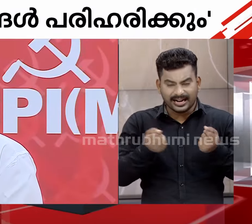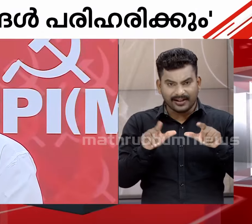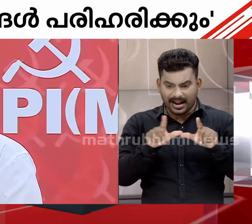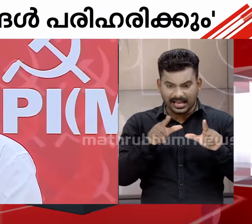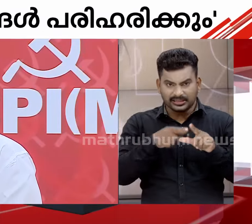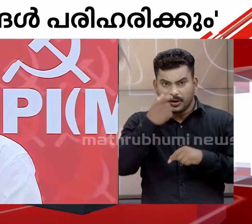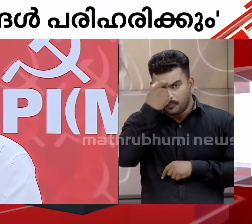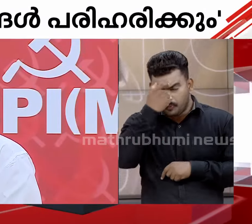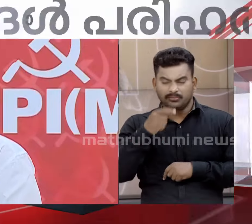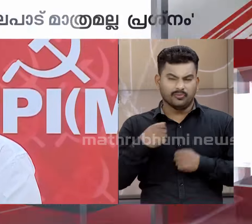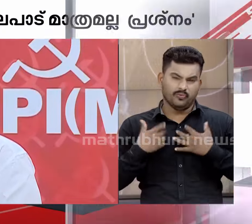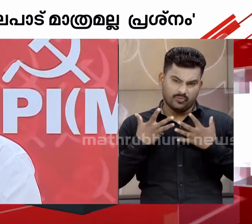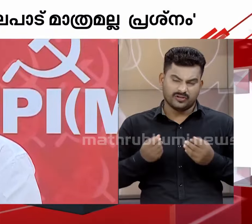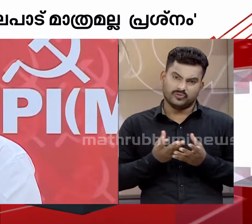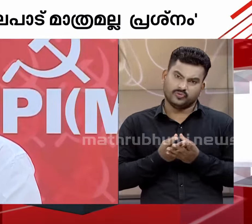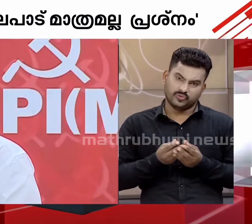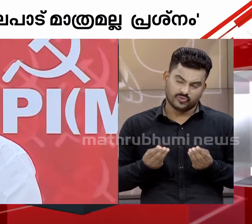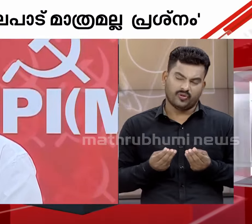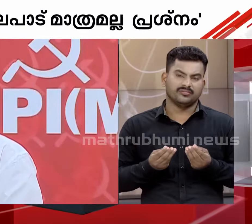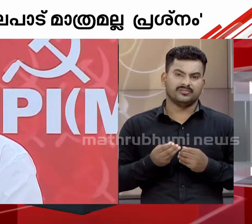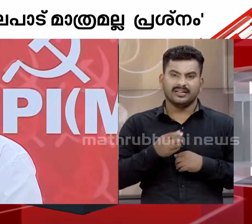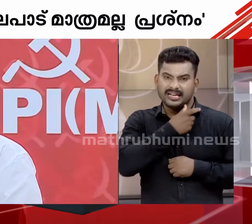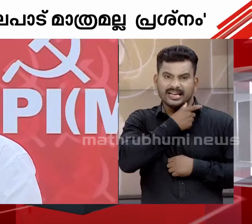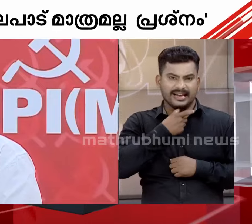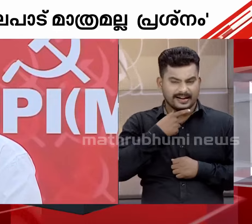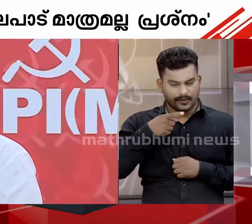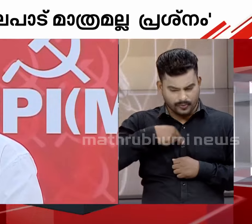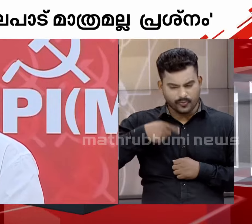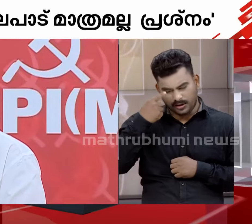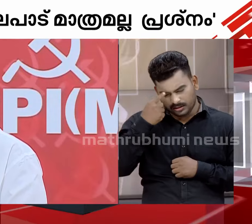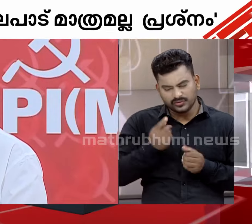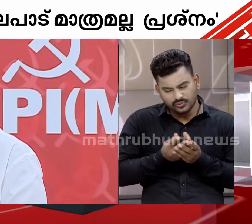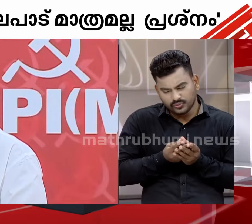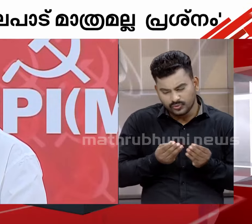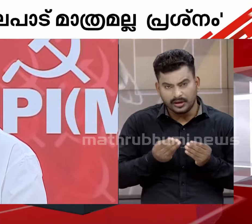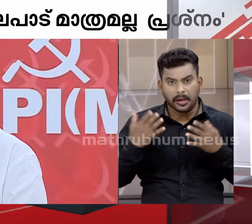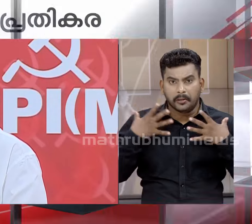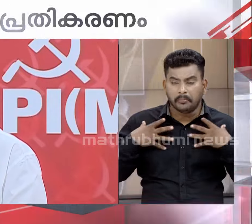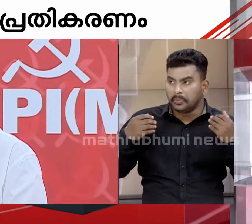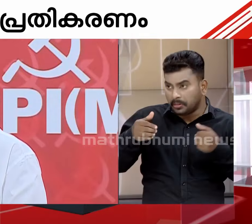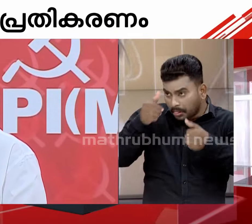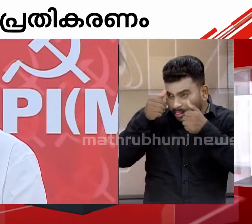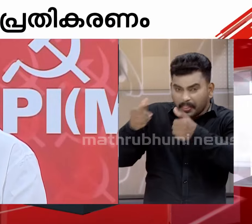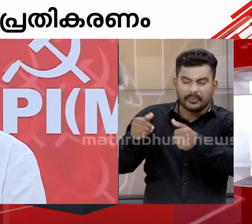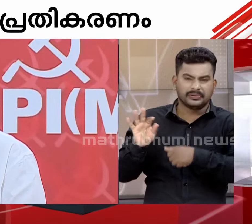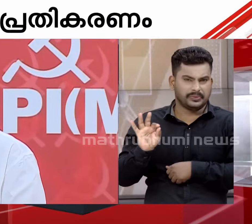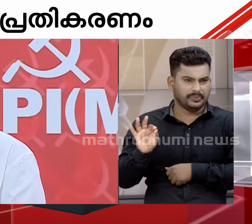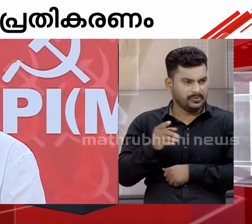രമ്യമായി പരിഹരിക്കണം എന്നുള്ള നിലപാട് തന്നെയാണ് പാർട്ടിക്കുള്ളത്. മന്ത്രിന്റെ കടുപ്പിടുത്തം മാത്രമായിരിക്കില്ല, എന്തൊക്കെയാണോ ഉള്ളത് അതൊക്കെ ചർച്ച ചെയ്ത്